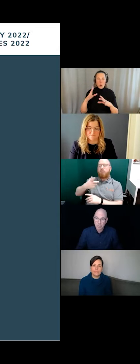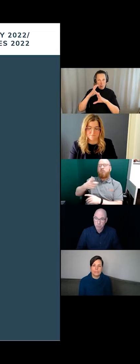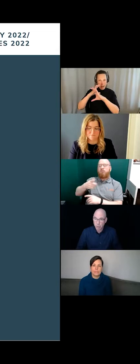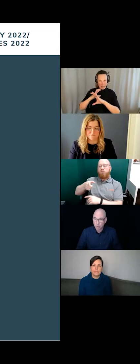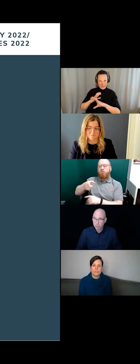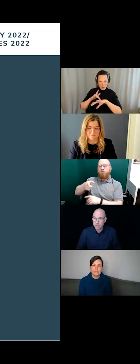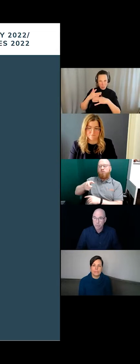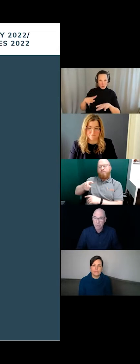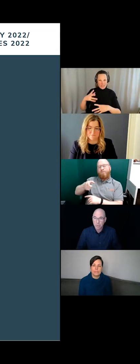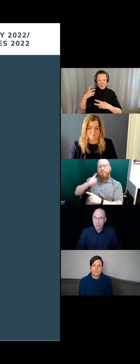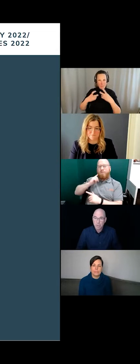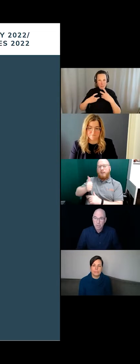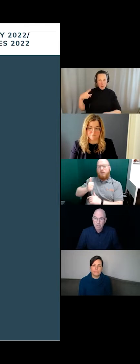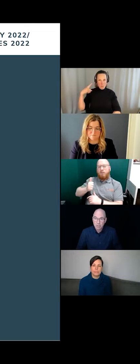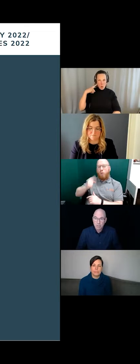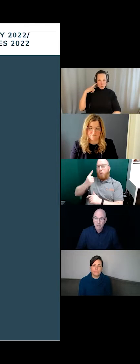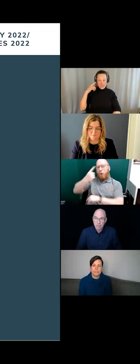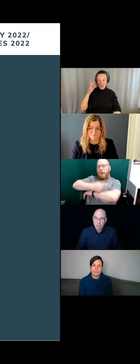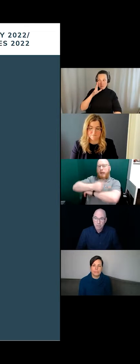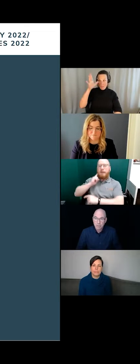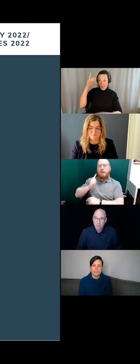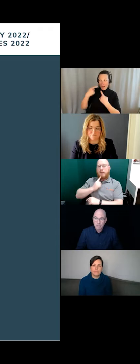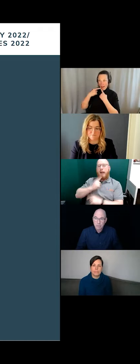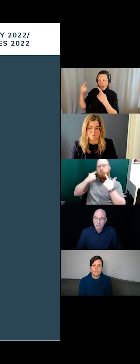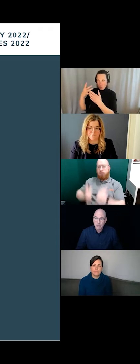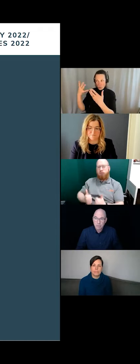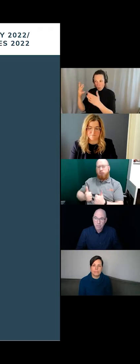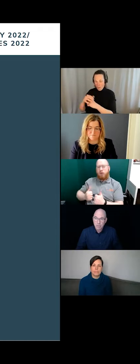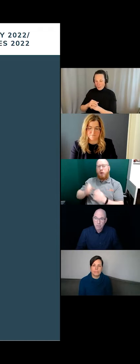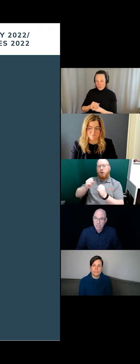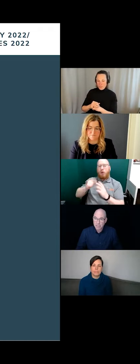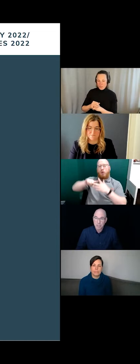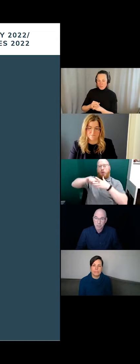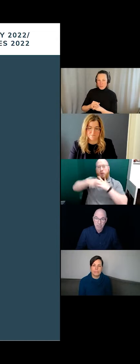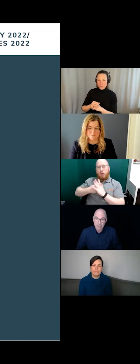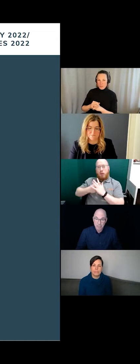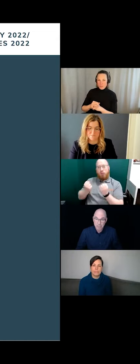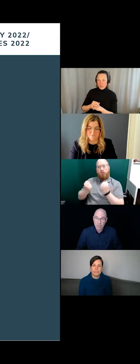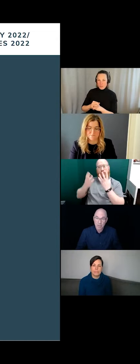la difficulté d'entendre. J'ai eu des examens médicaux et mes parents, on leur a dit